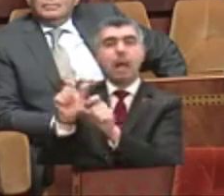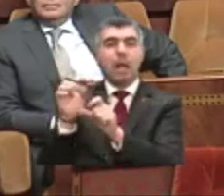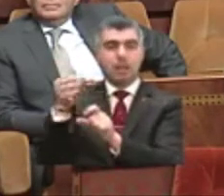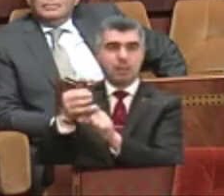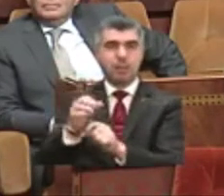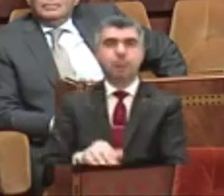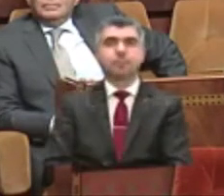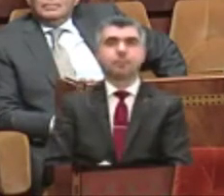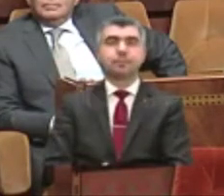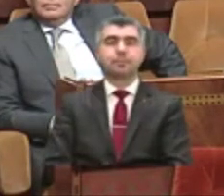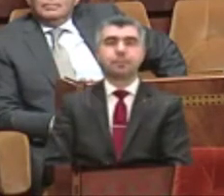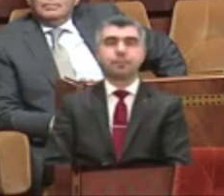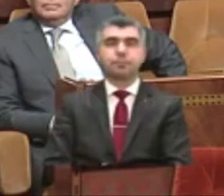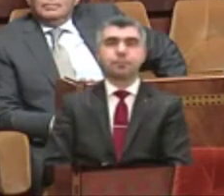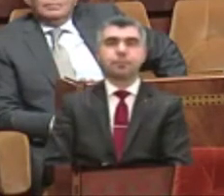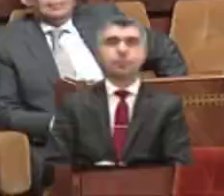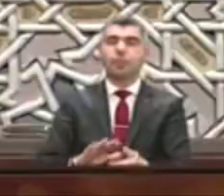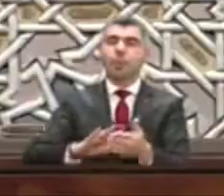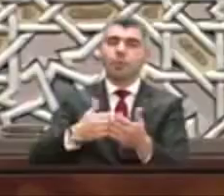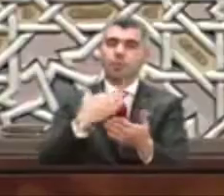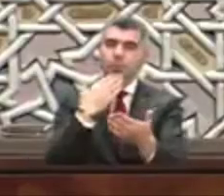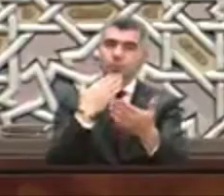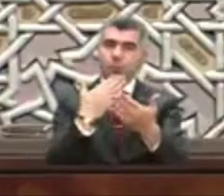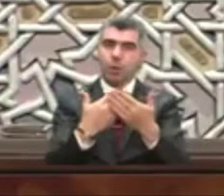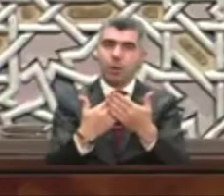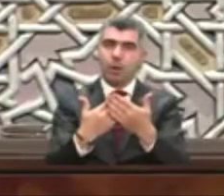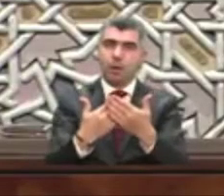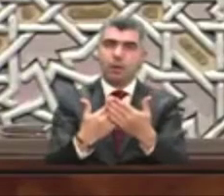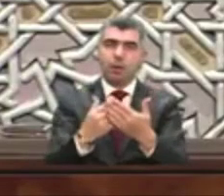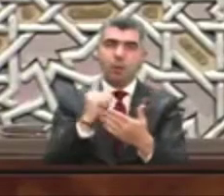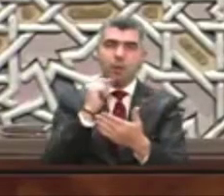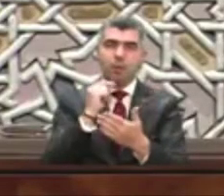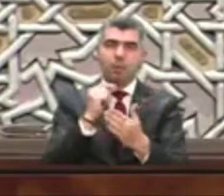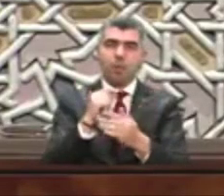الوزير. شكرا سيد نائب محترم، انتهى الوقت.